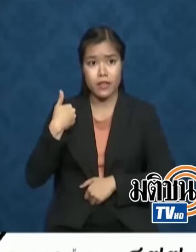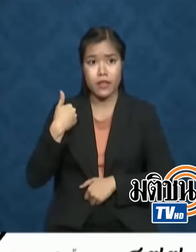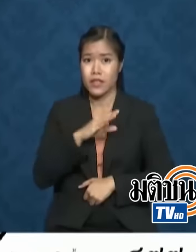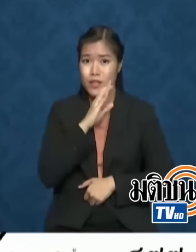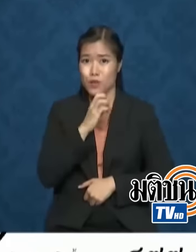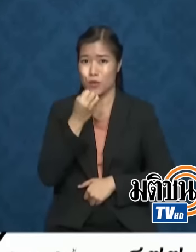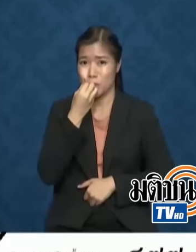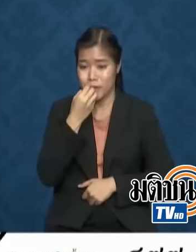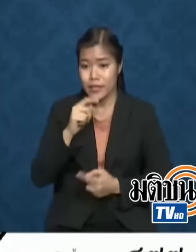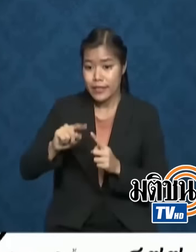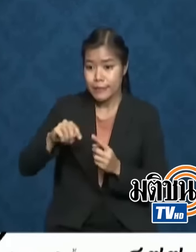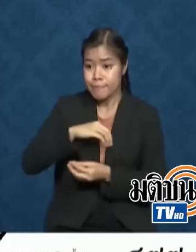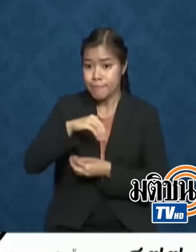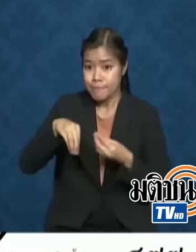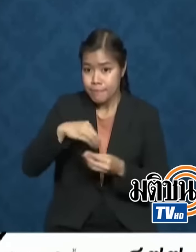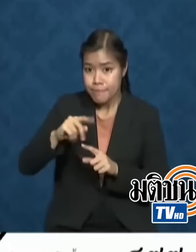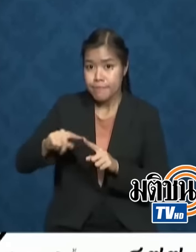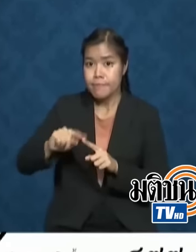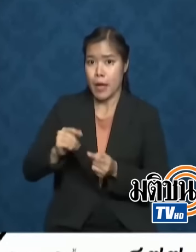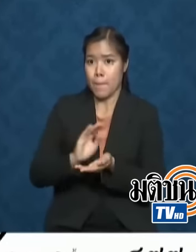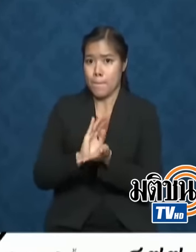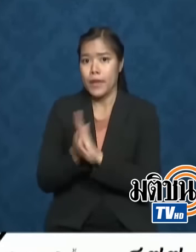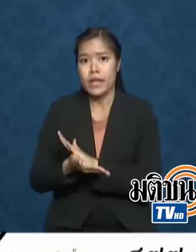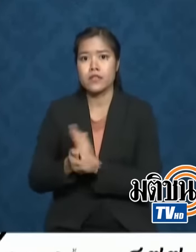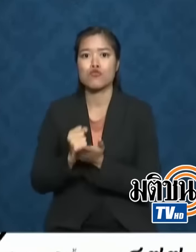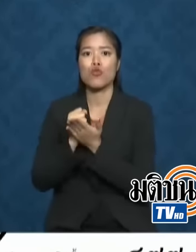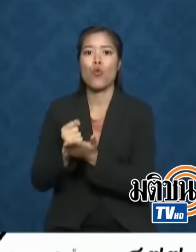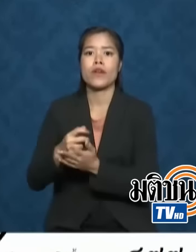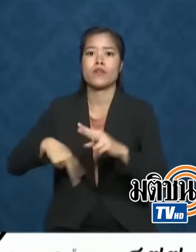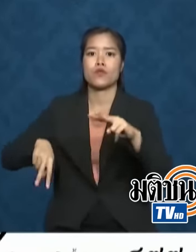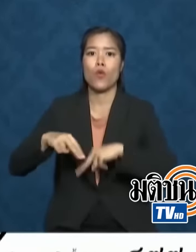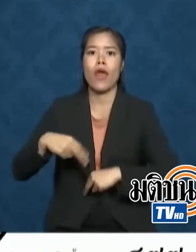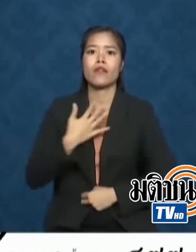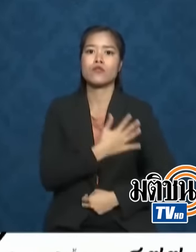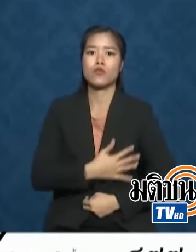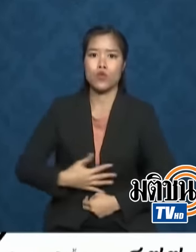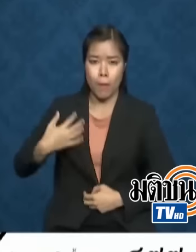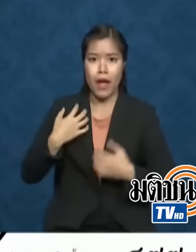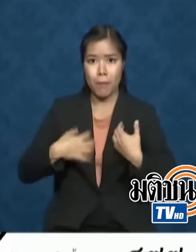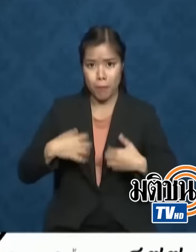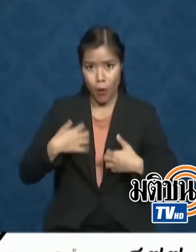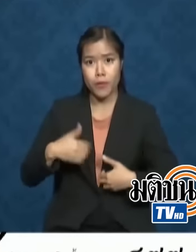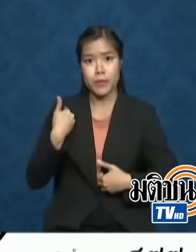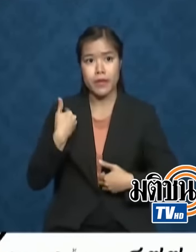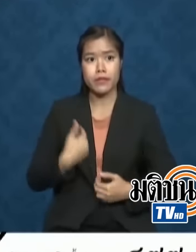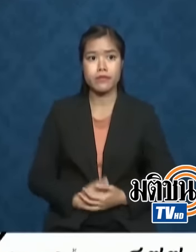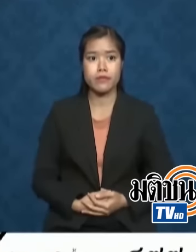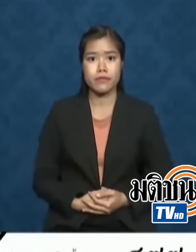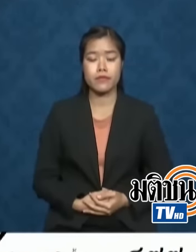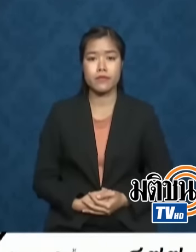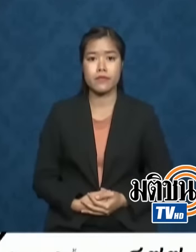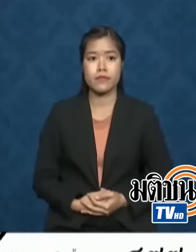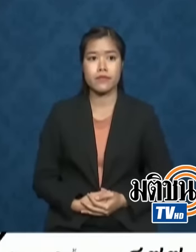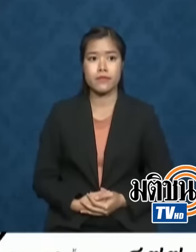อดประชาชนบ้างได้ไหมครับทีนี้เรามาดูกันครับว่าคณะรัฐมนตรีมีมติในการจัดการเรื่องนี้ในปีนี้อย่